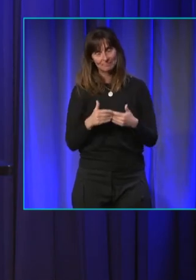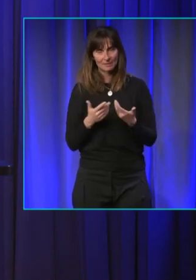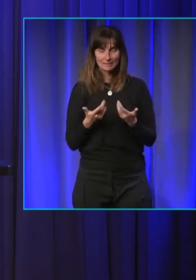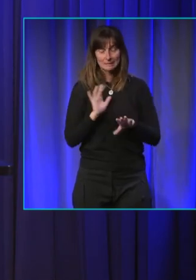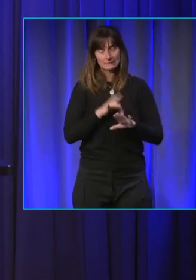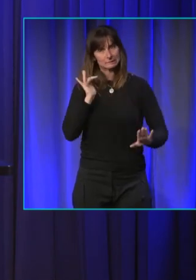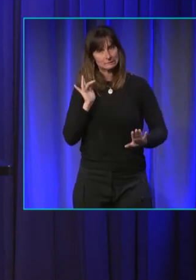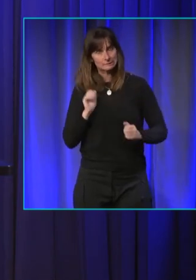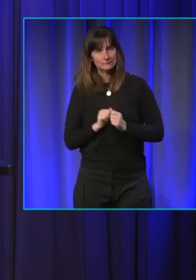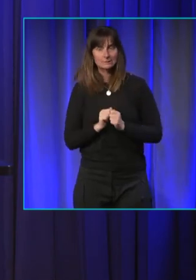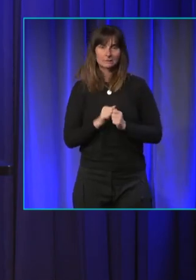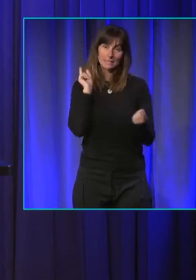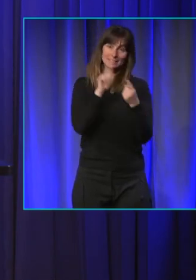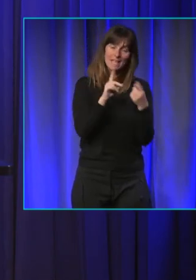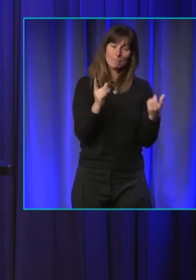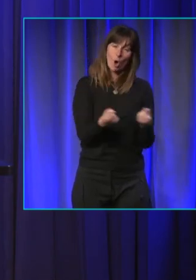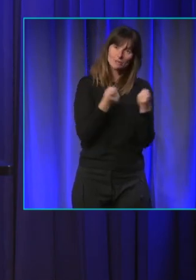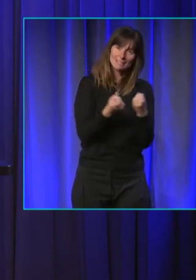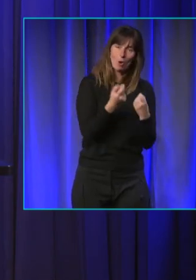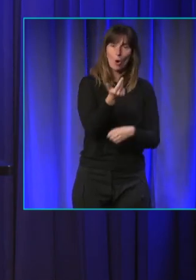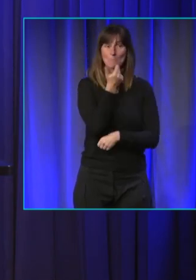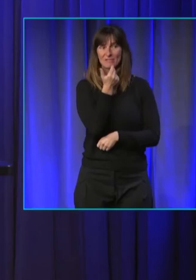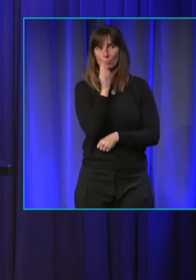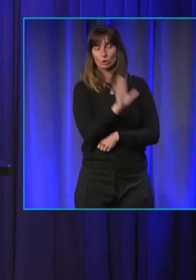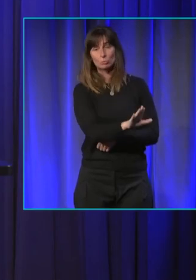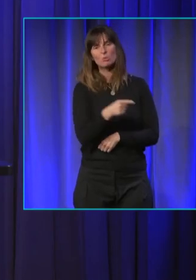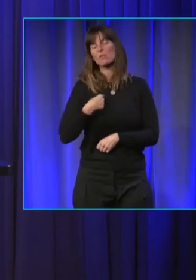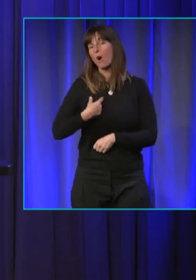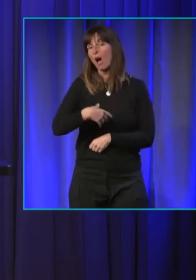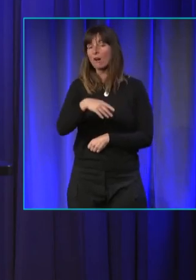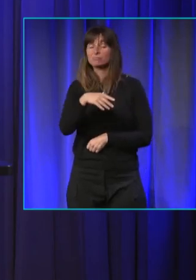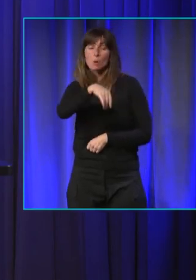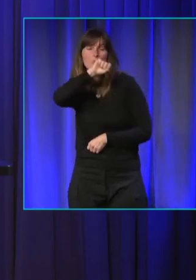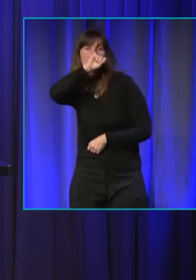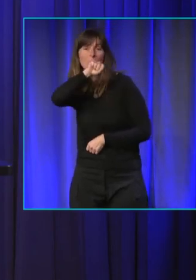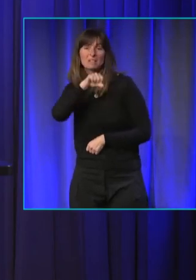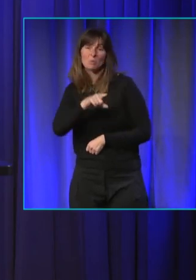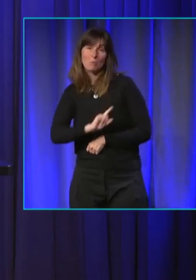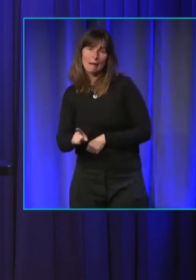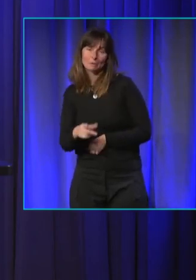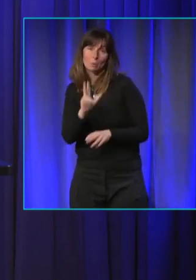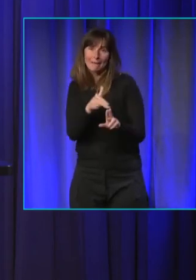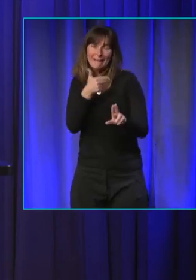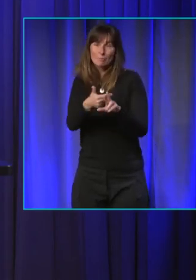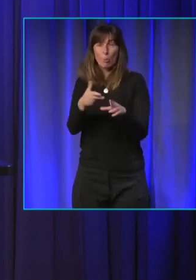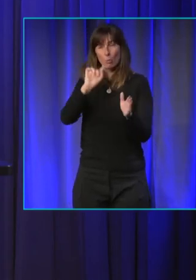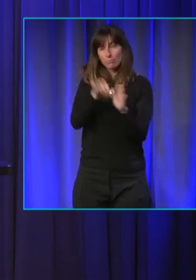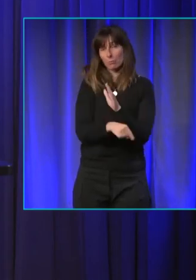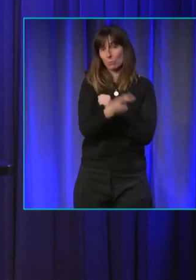dans le milieu de l'entraînement et de la performance. Hein, donc moi, c'est pas mon dada, en tout cas. Je vous en dirai pas forcément plus.